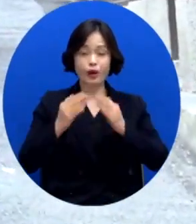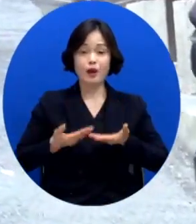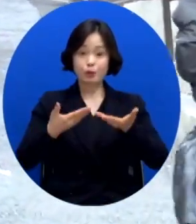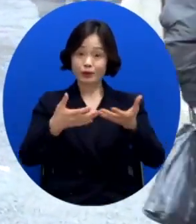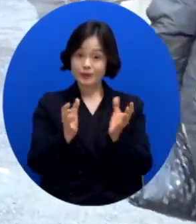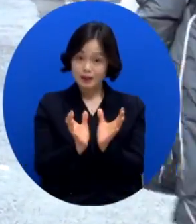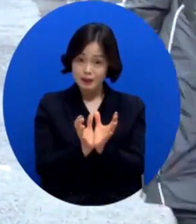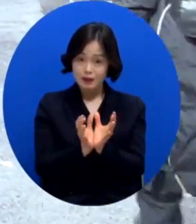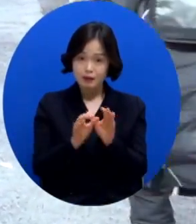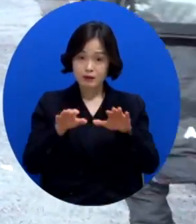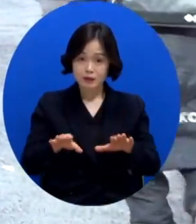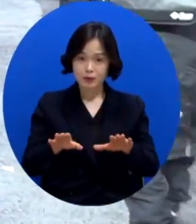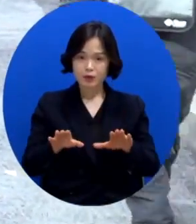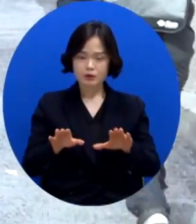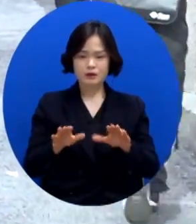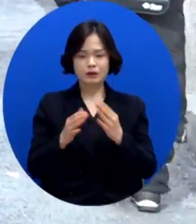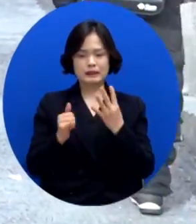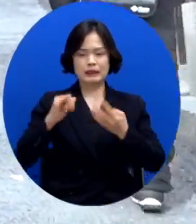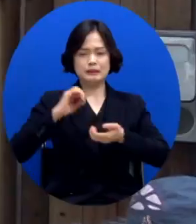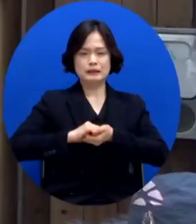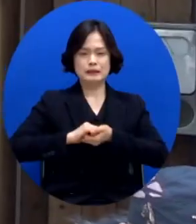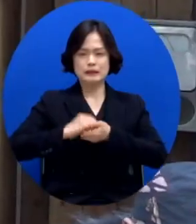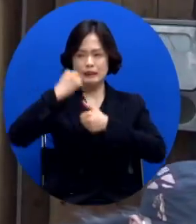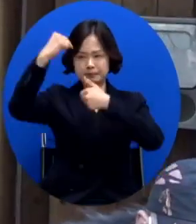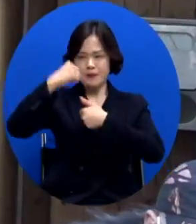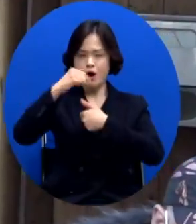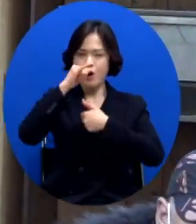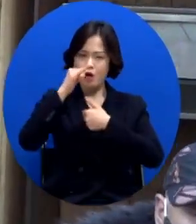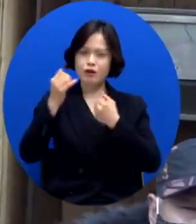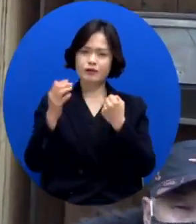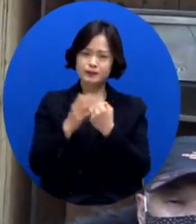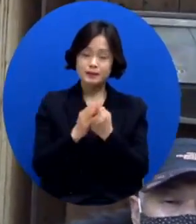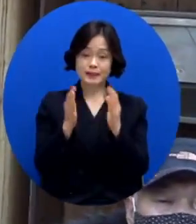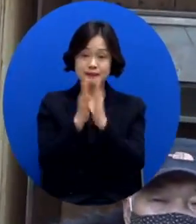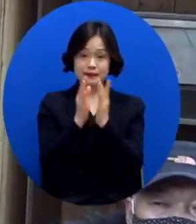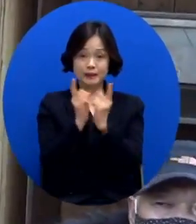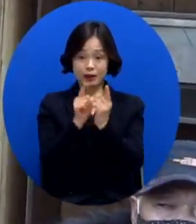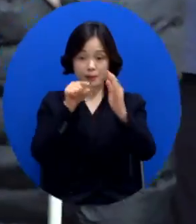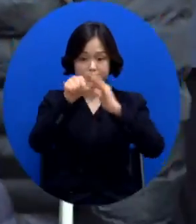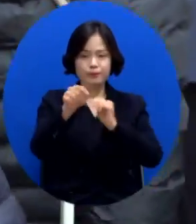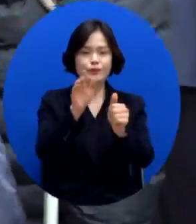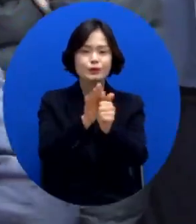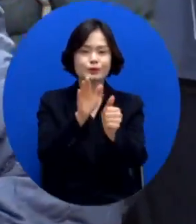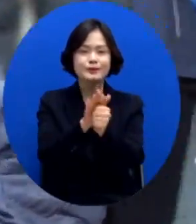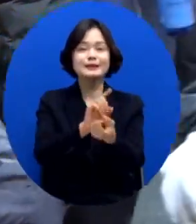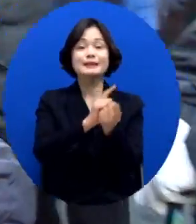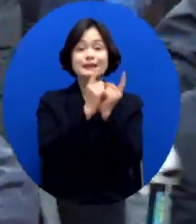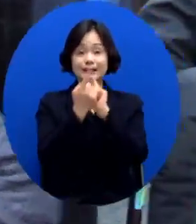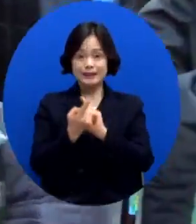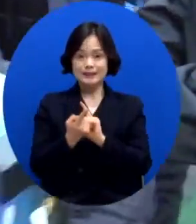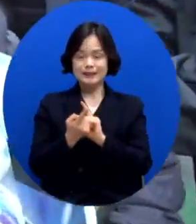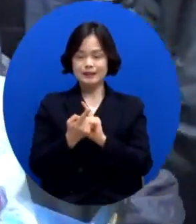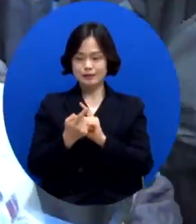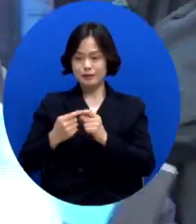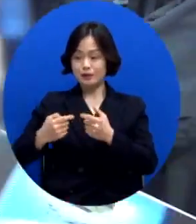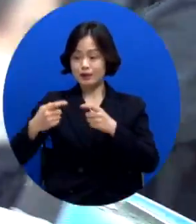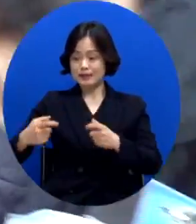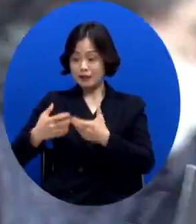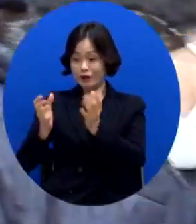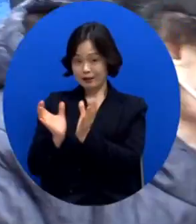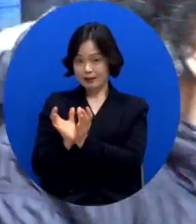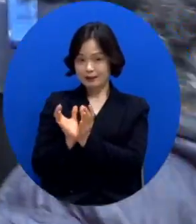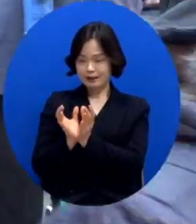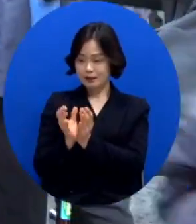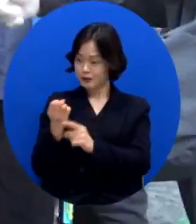설에는 집합 금지 조치와 또 쪽방촌 확진자 발생 등의 문제로 지역 교회와 단체에 조용히 지원품만 전달할